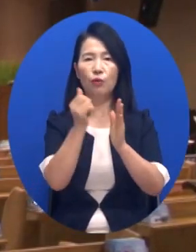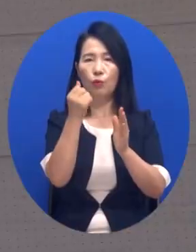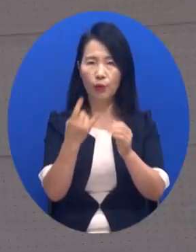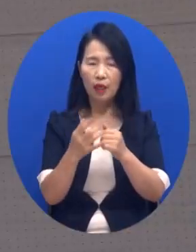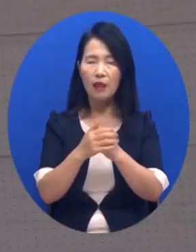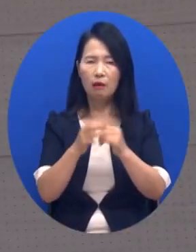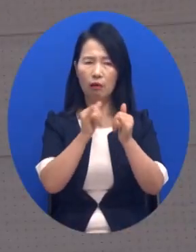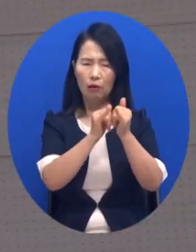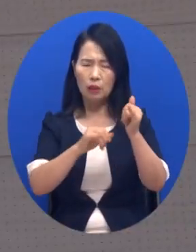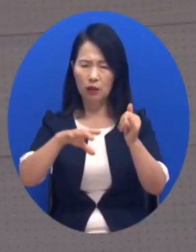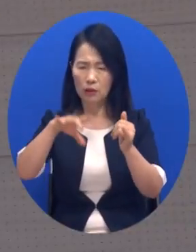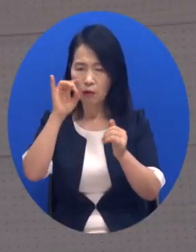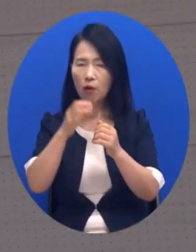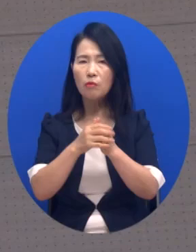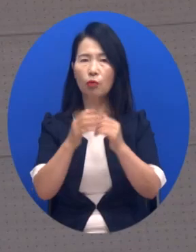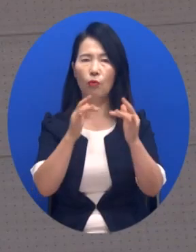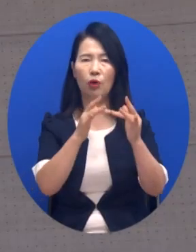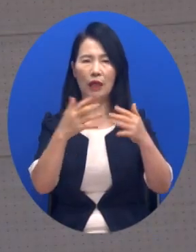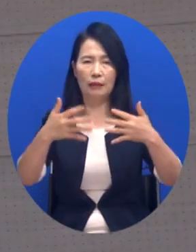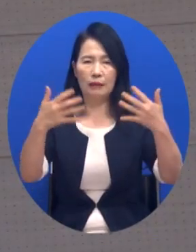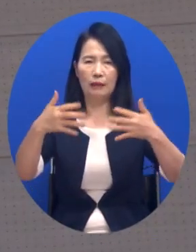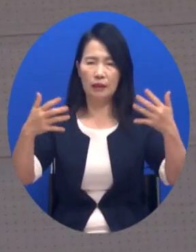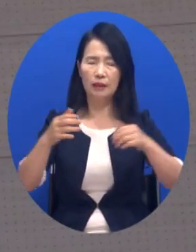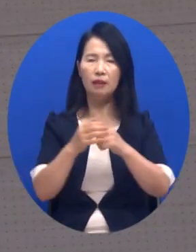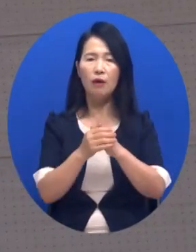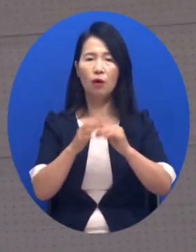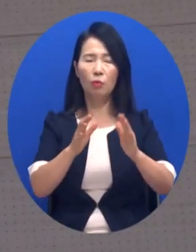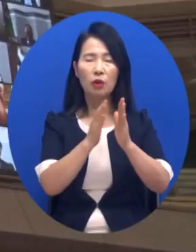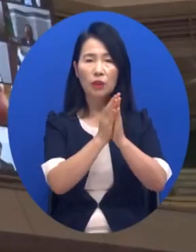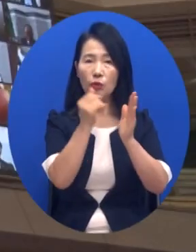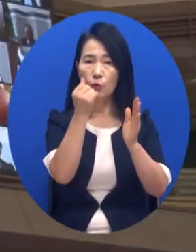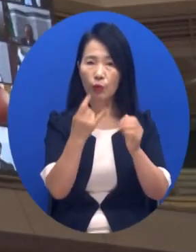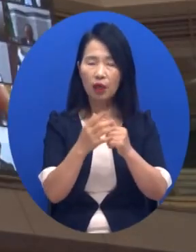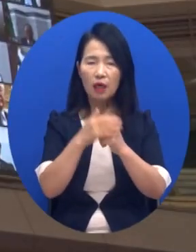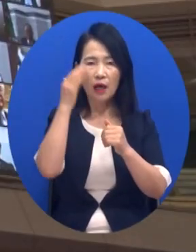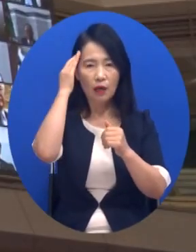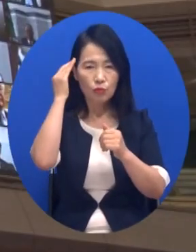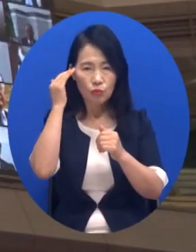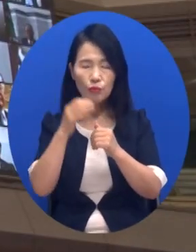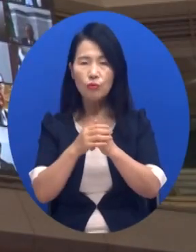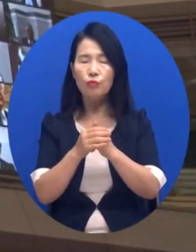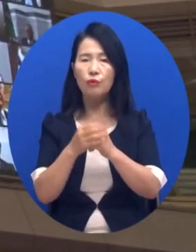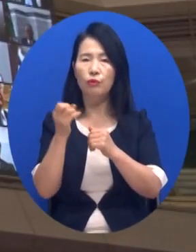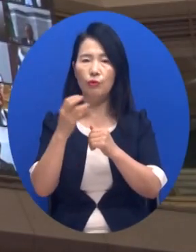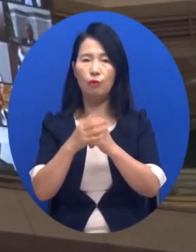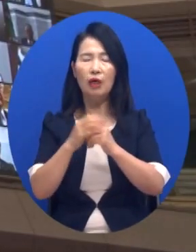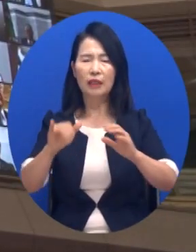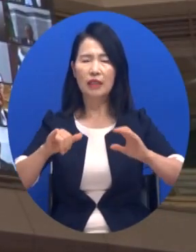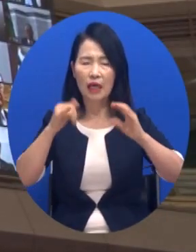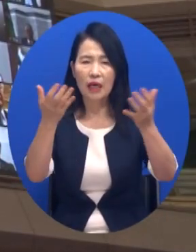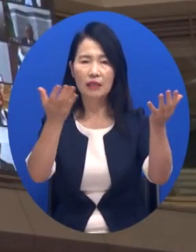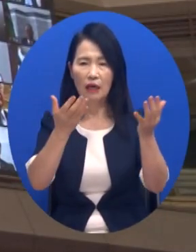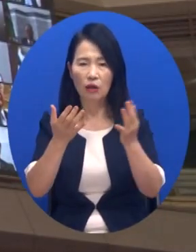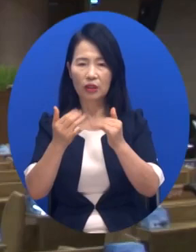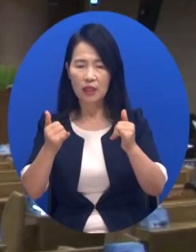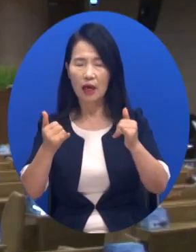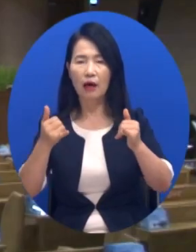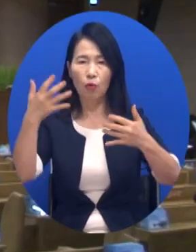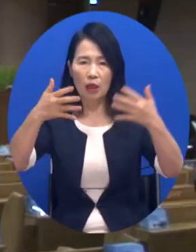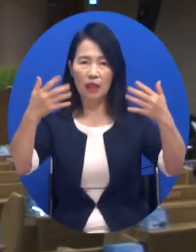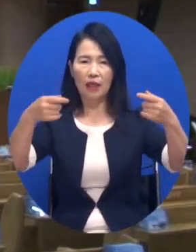처음으로 온라인으로 개최됐습니다. 이번 기도회는 한국을 비롯해 전 세계 사역자들이 화상으로